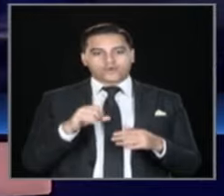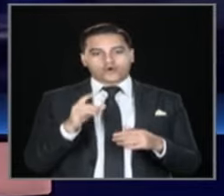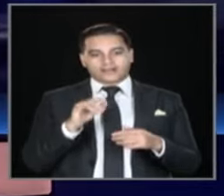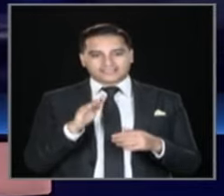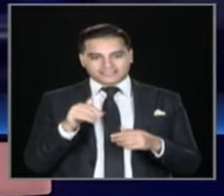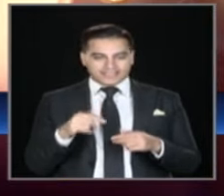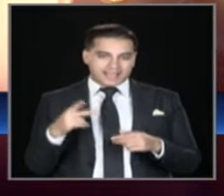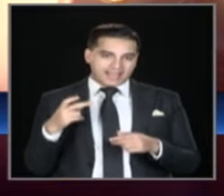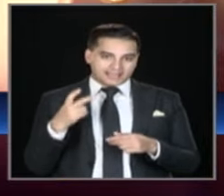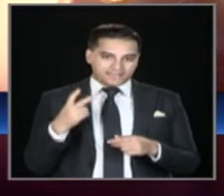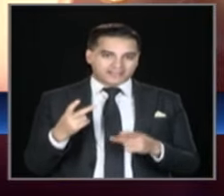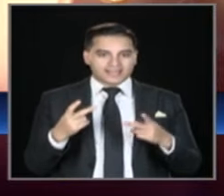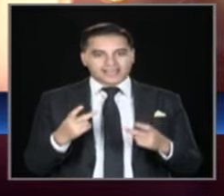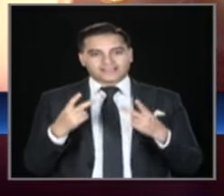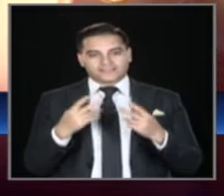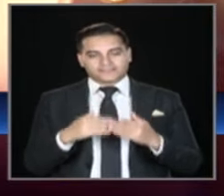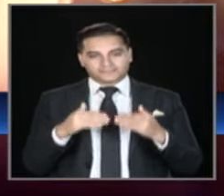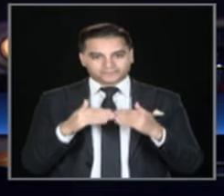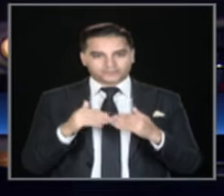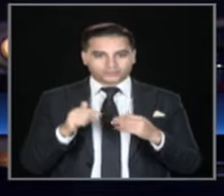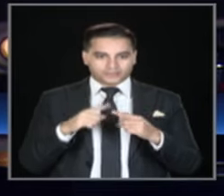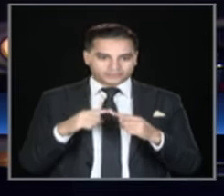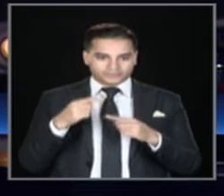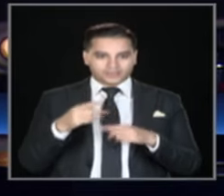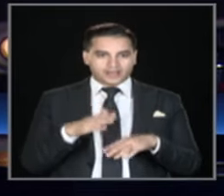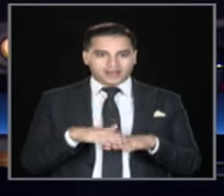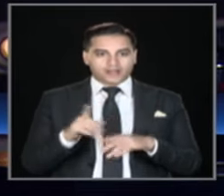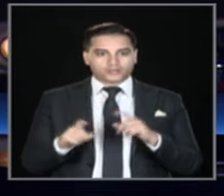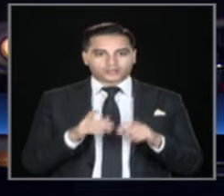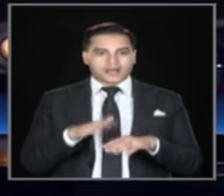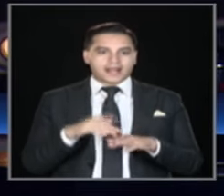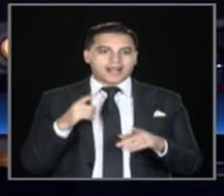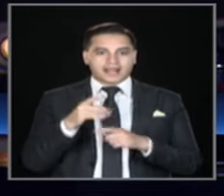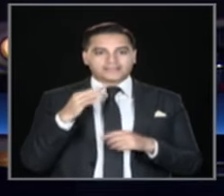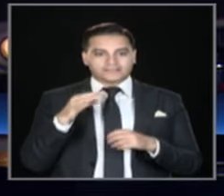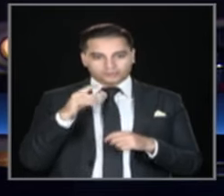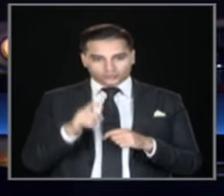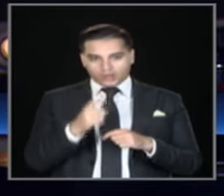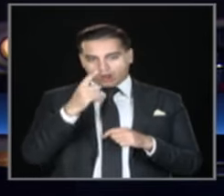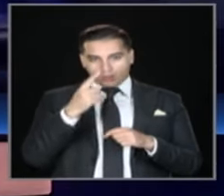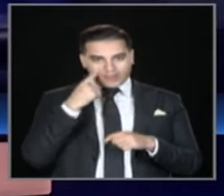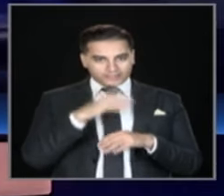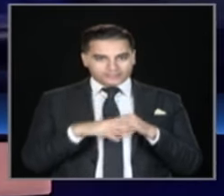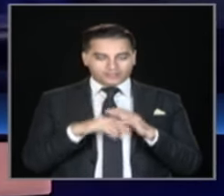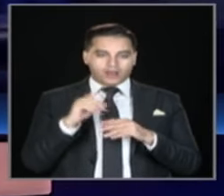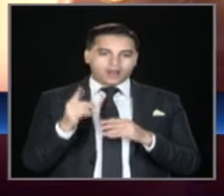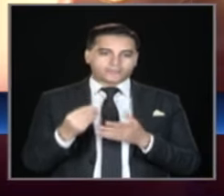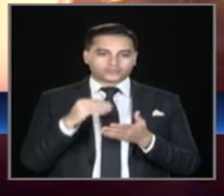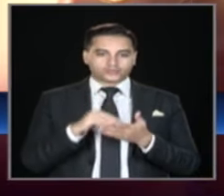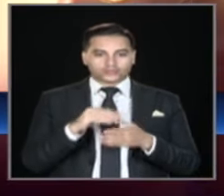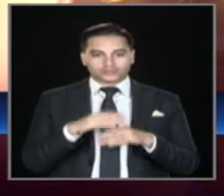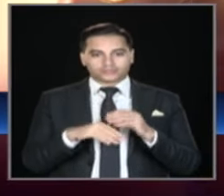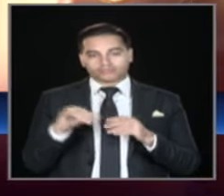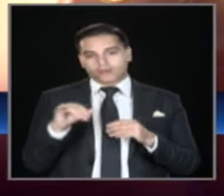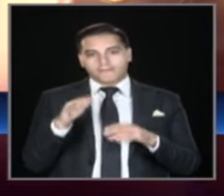هدفين مقابل هدفين في الحاله دي هنسال الهدف الذهبي سؤال واحد ب 15 نقطه